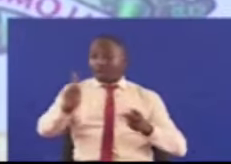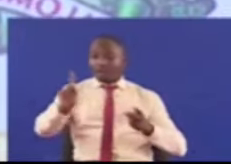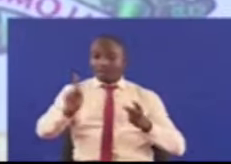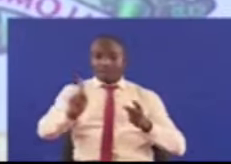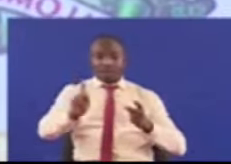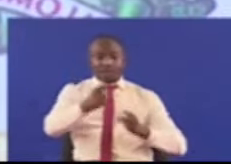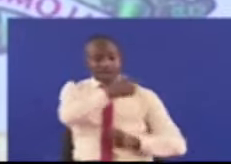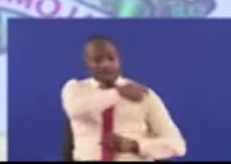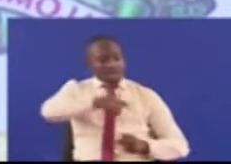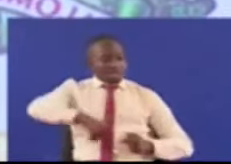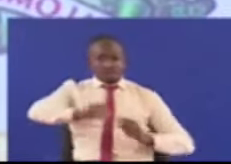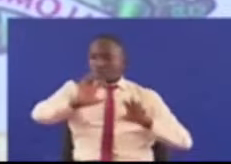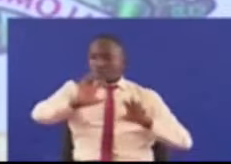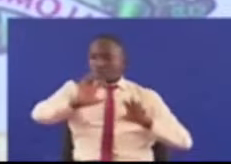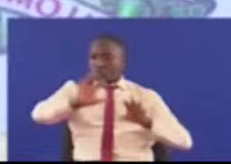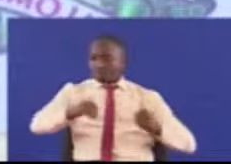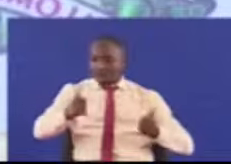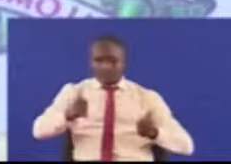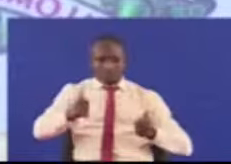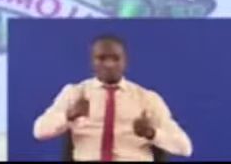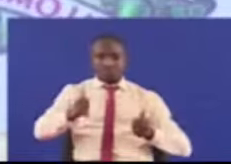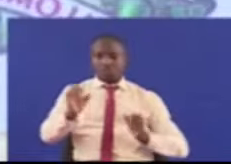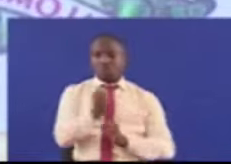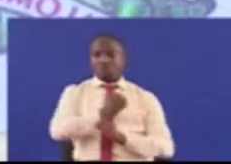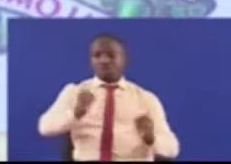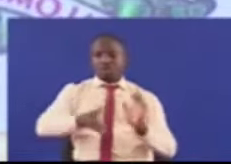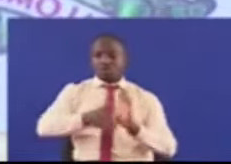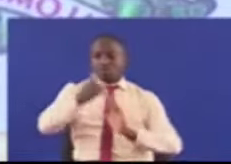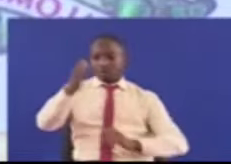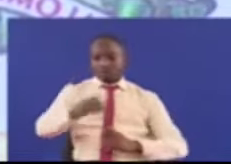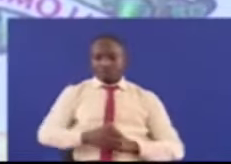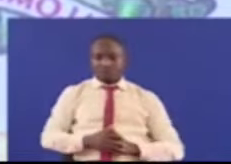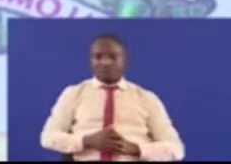mkuu wa nchi hakuridhia. Sasa nataka